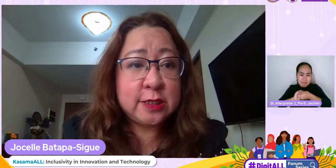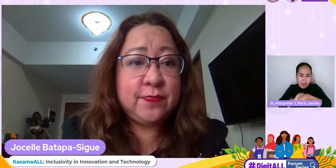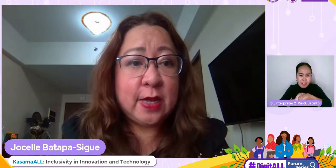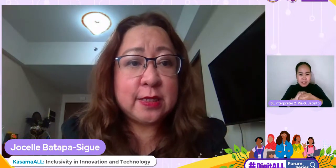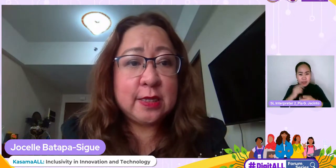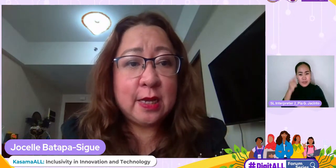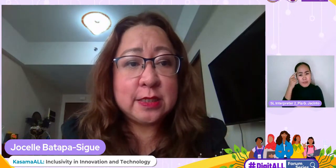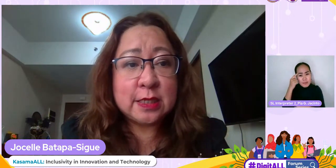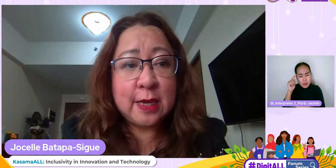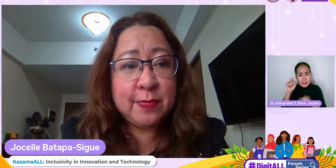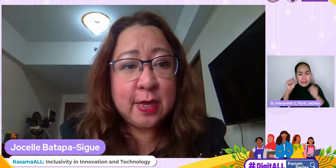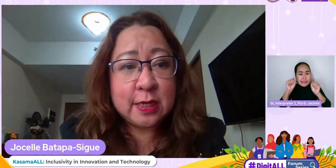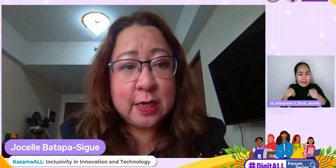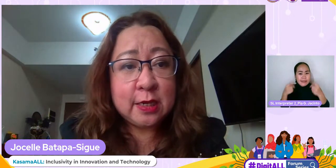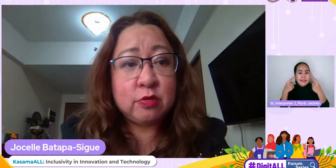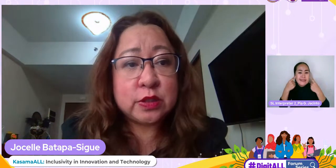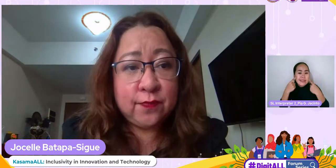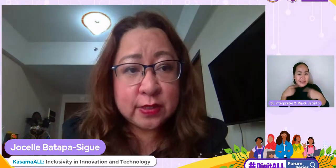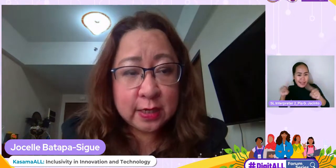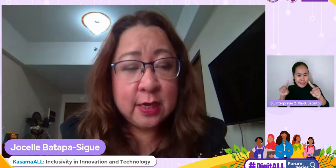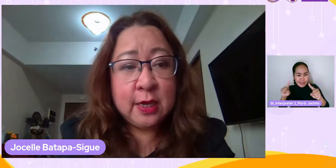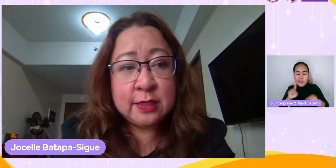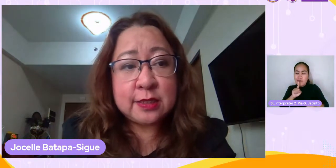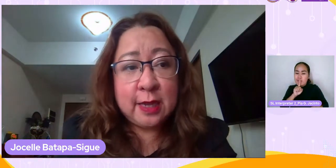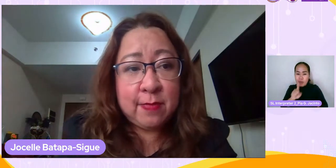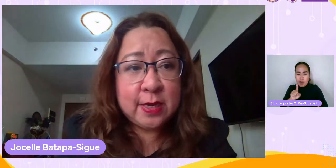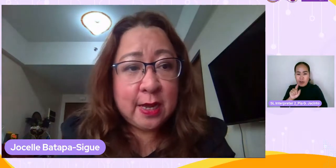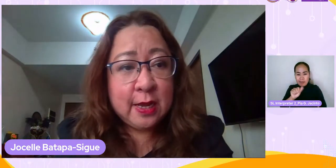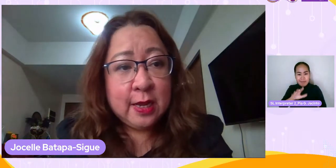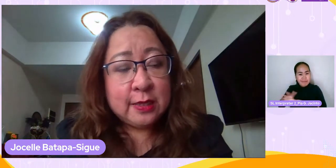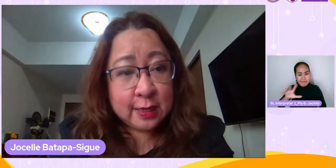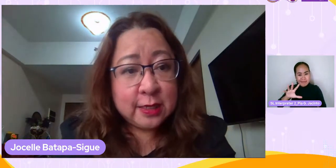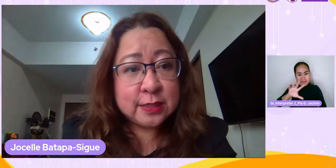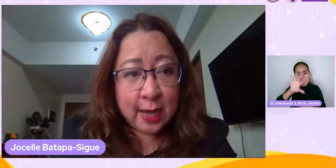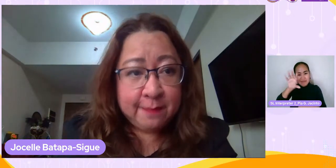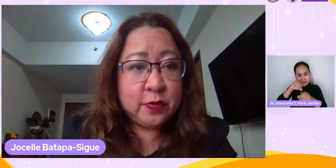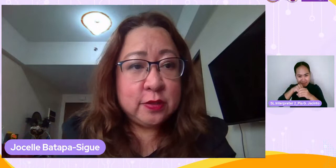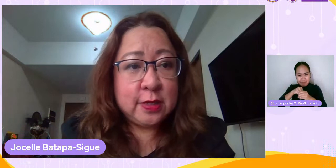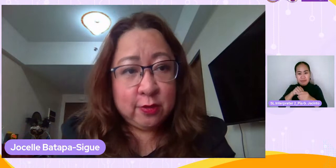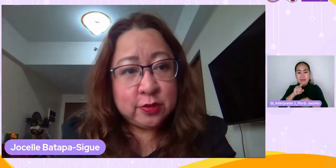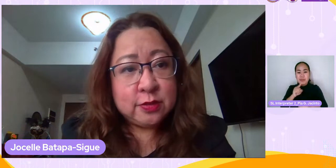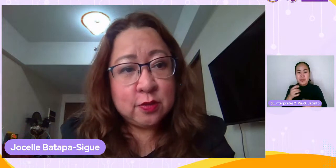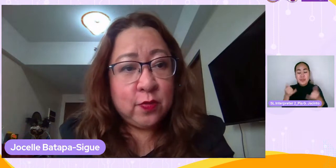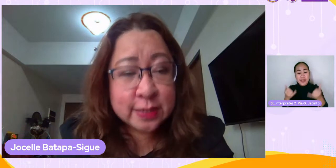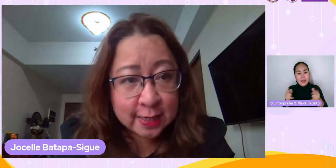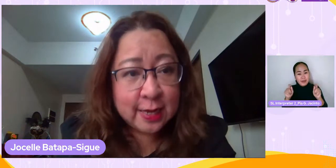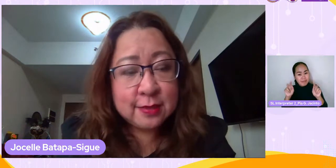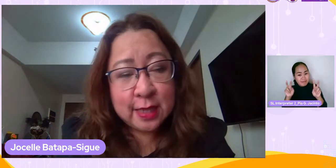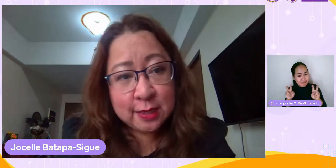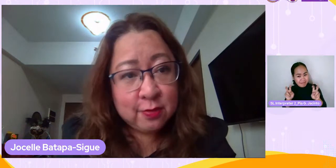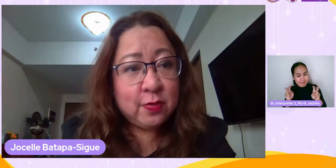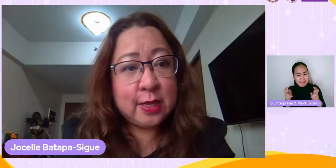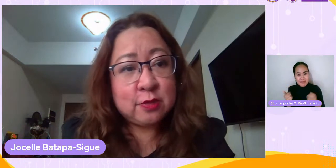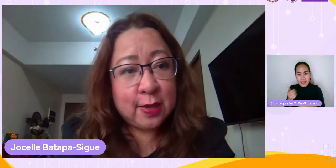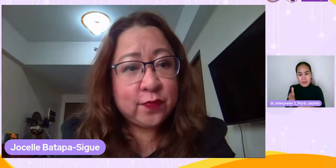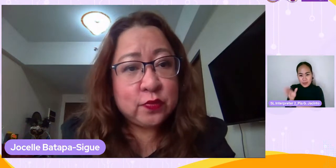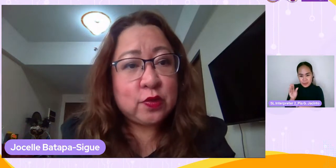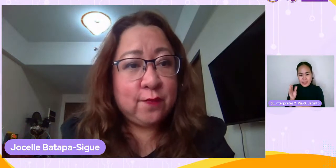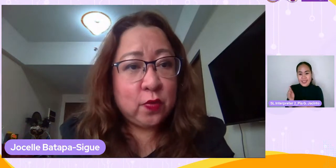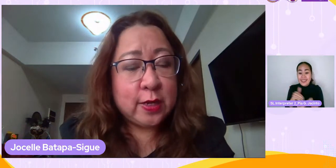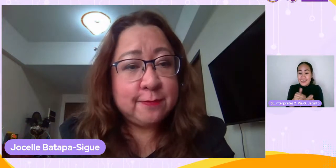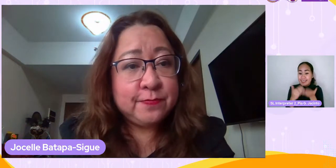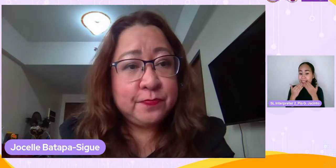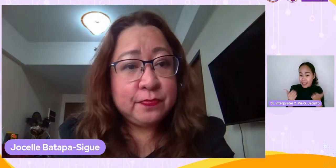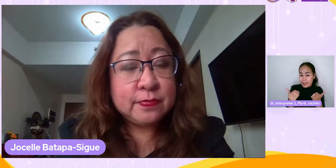para ma-achieve natin ang sinasabi nating inclusivity na tema na natin sa hapon ngayon. So, once again, thank you and good